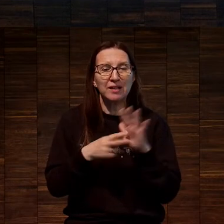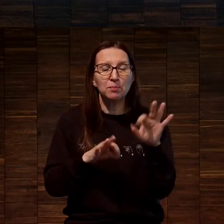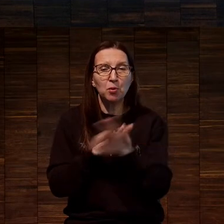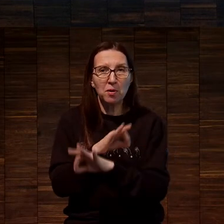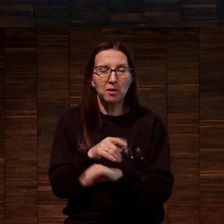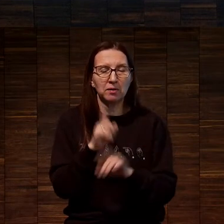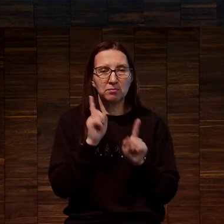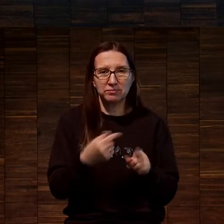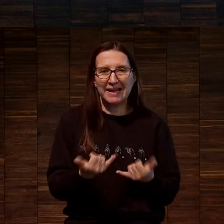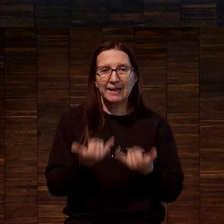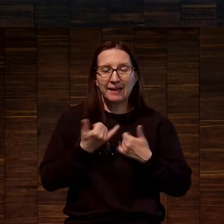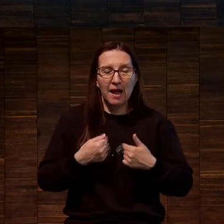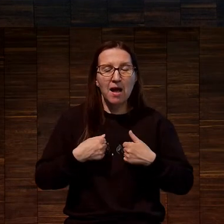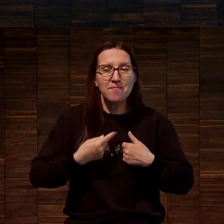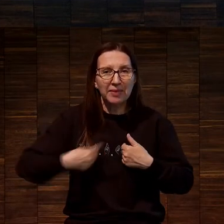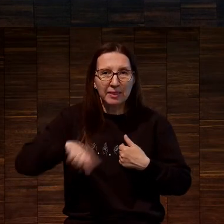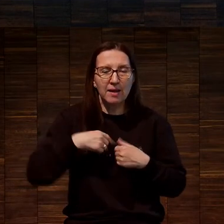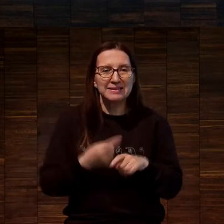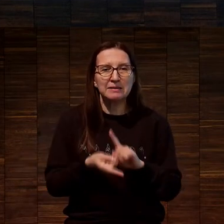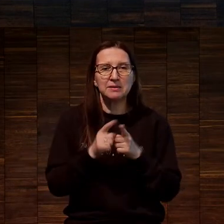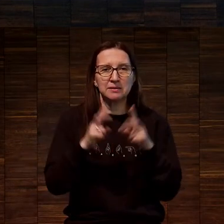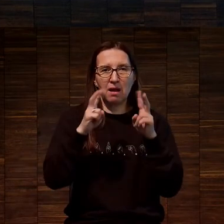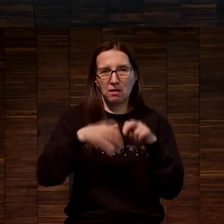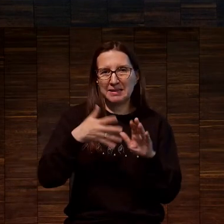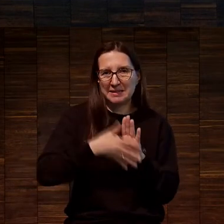исследовательским. И мы отодвинули